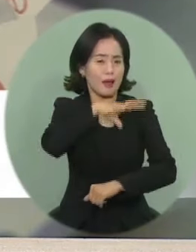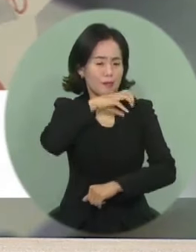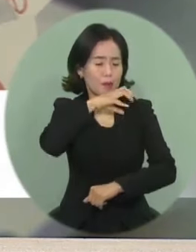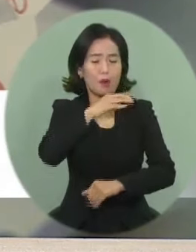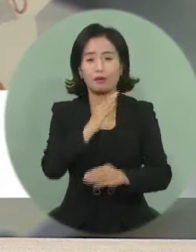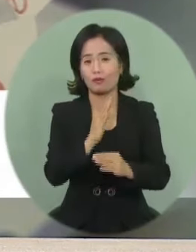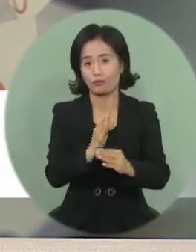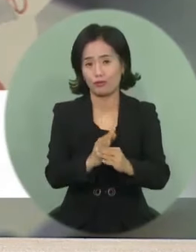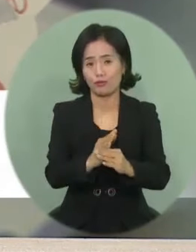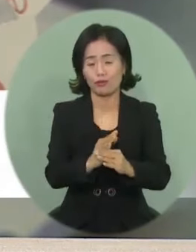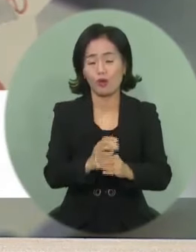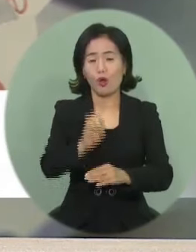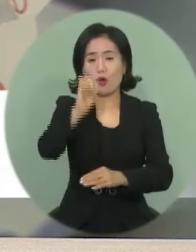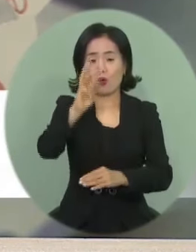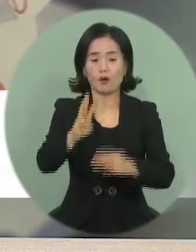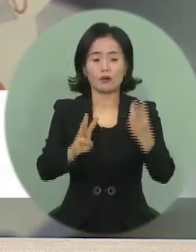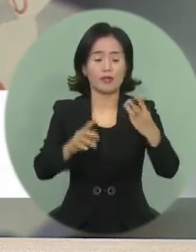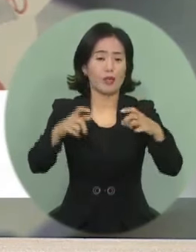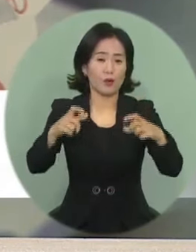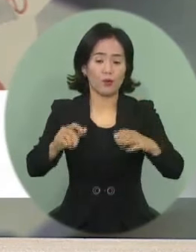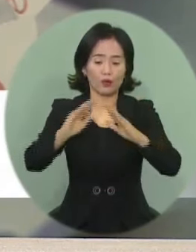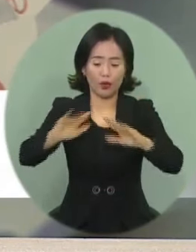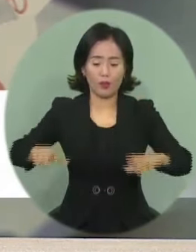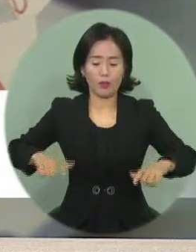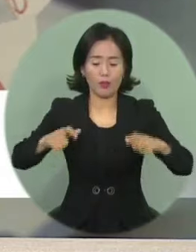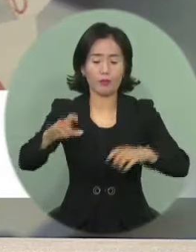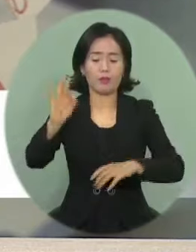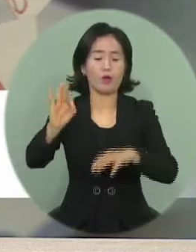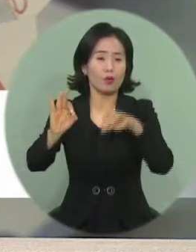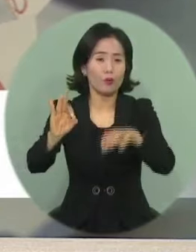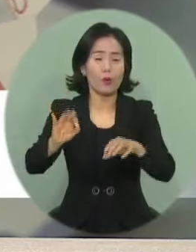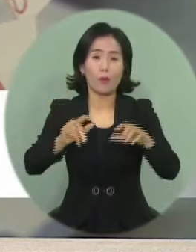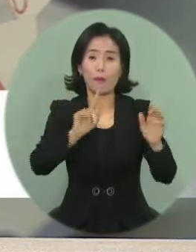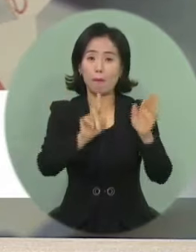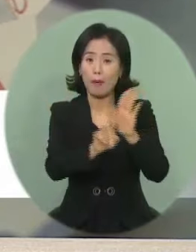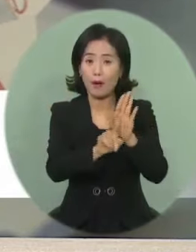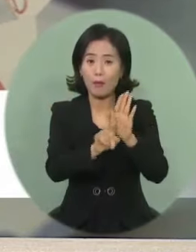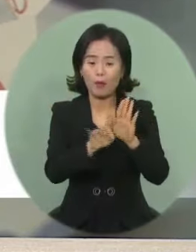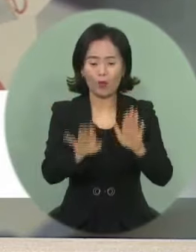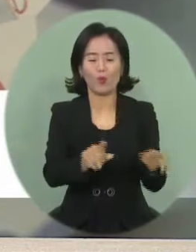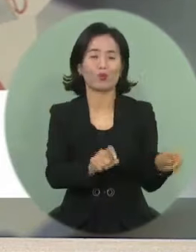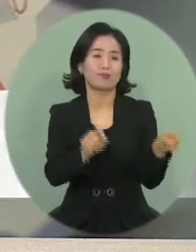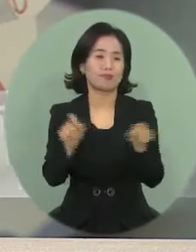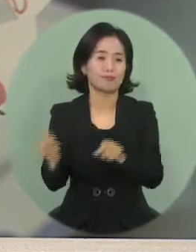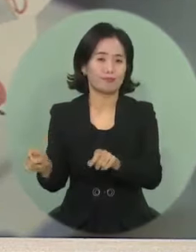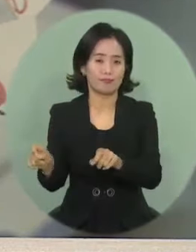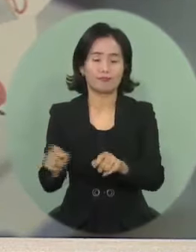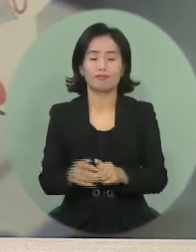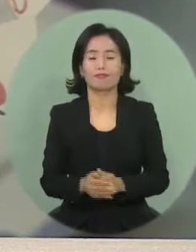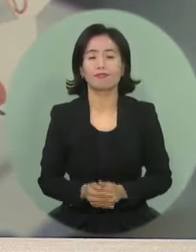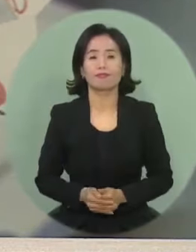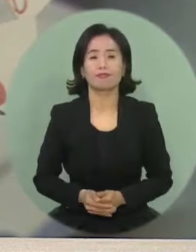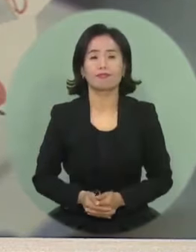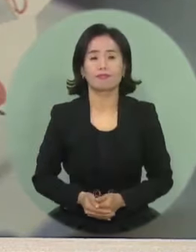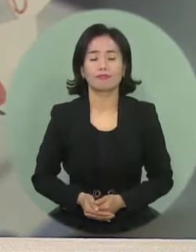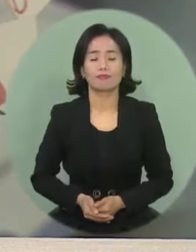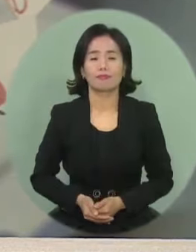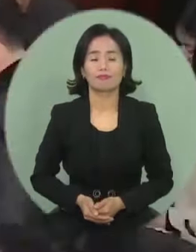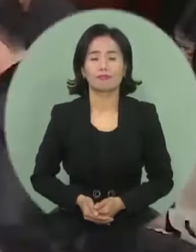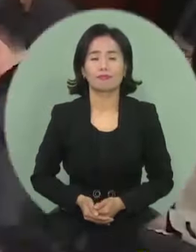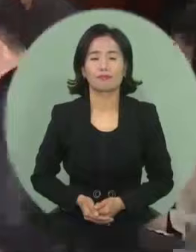있습니다. 한편 광주 세 곳과 전남 열 곳의 발표는 이번에도 미뤄졌습니다. 보도에 김영찬 기자입니다.